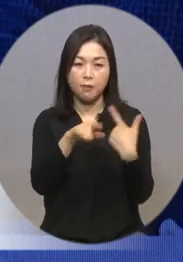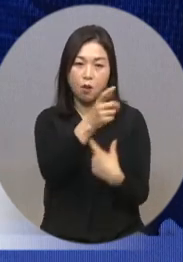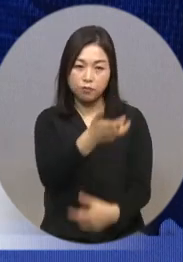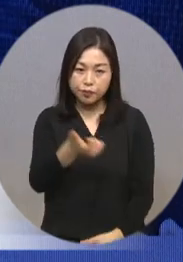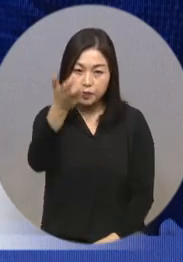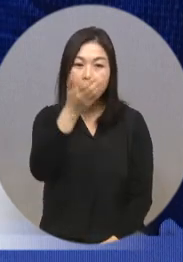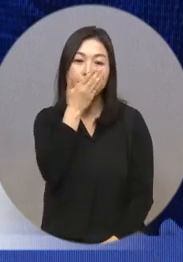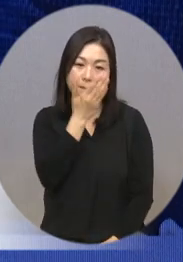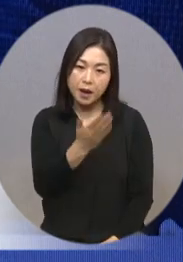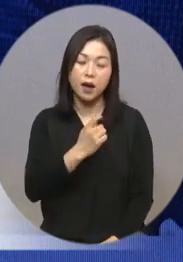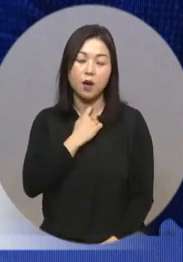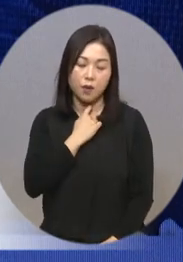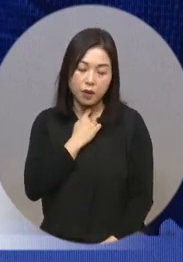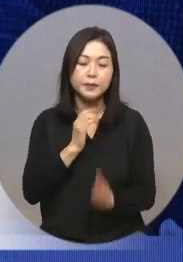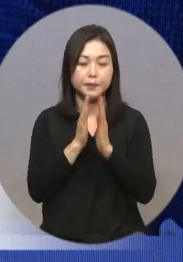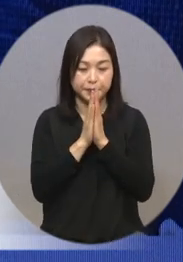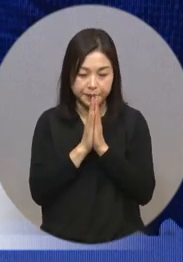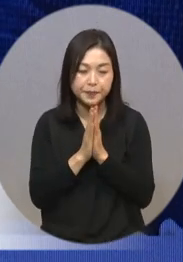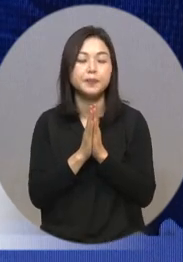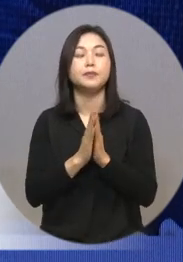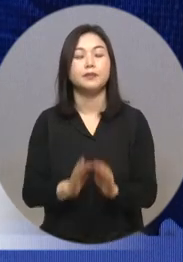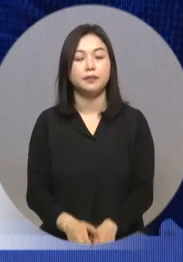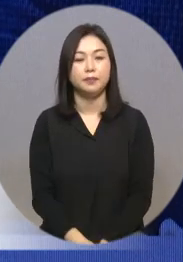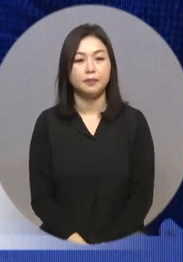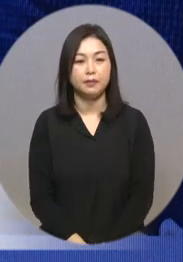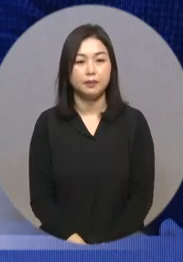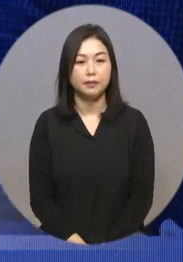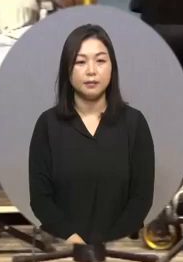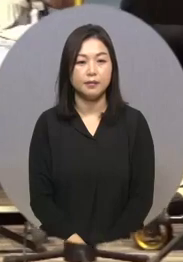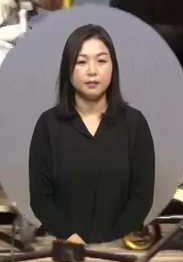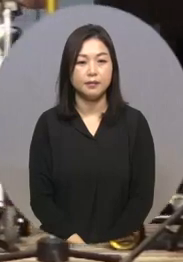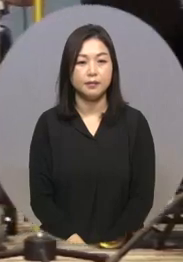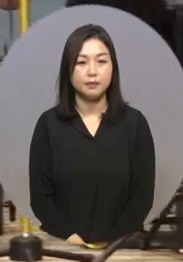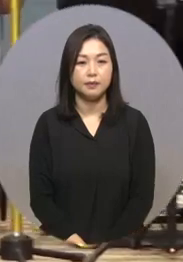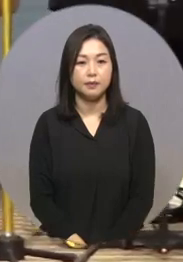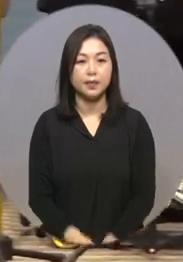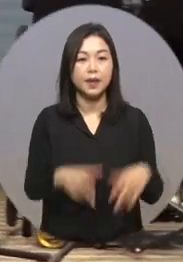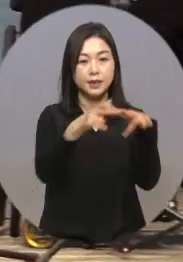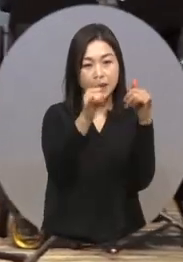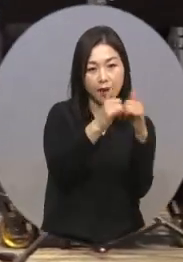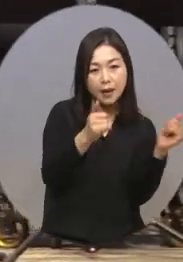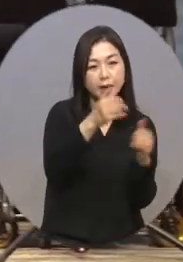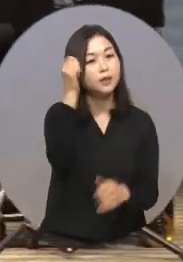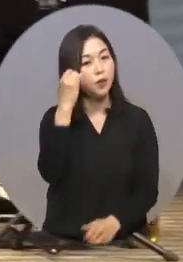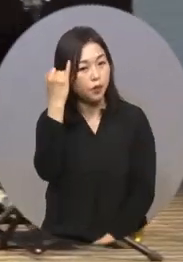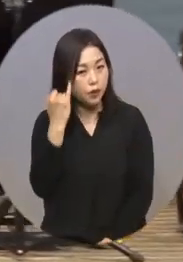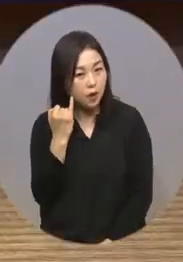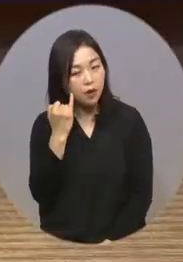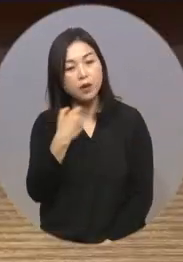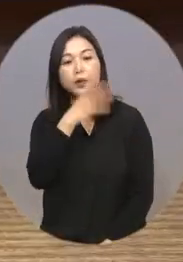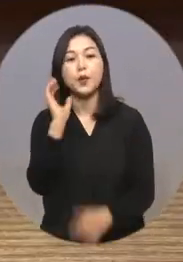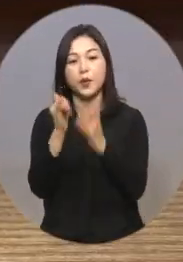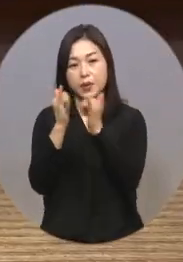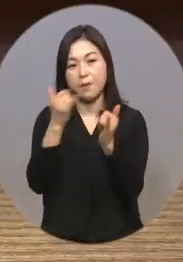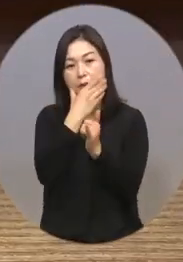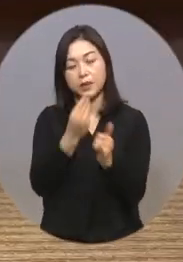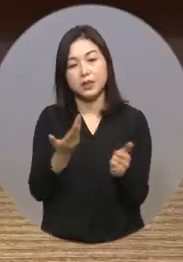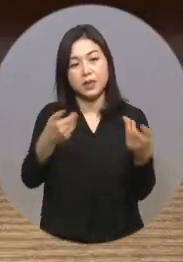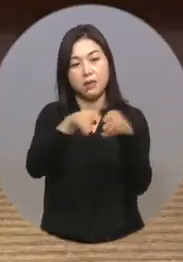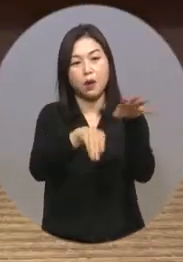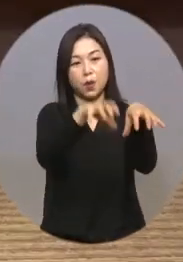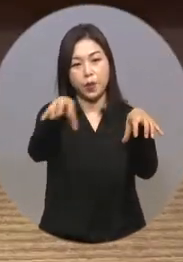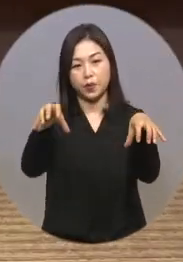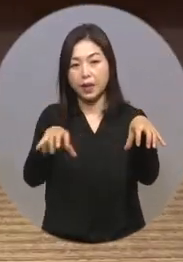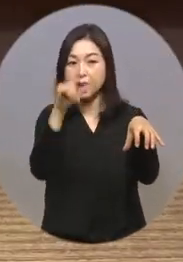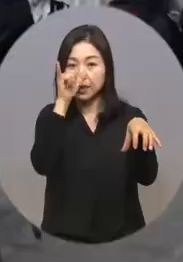더 도약하는 계기가 되기를 기원합니다. 장애인, 청소년, 노인복지기관에서 준비한